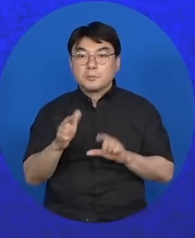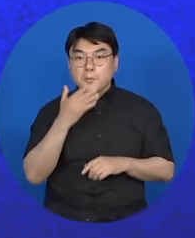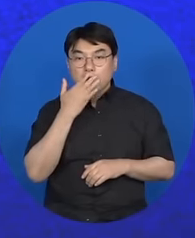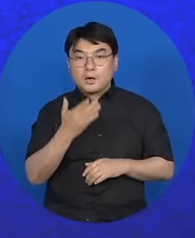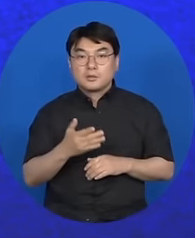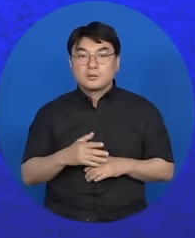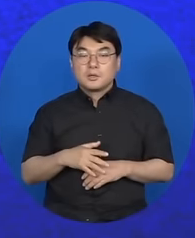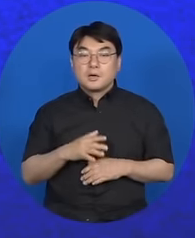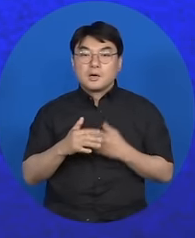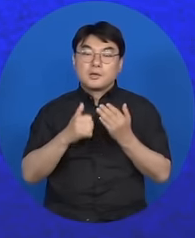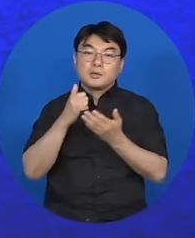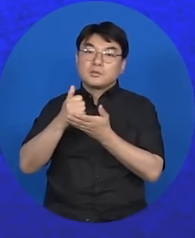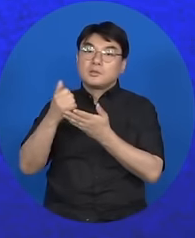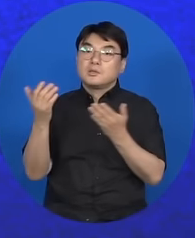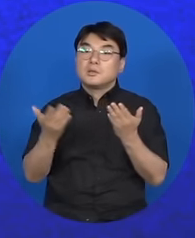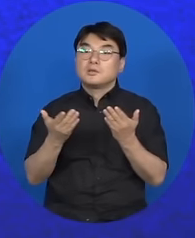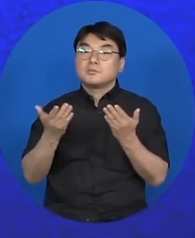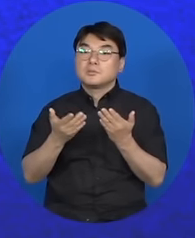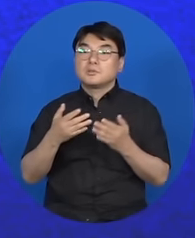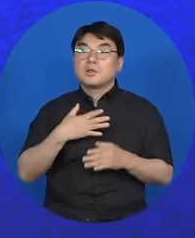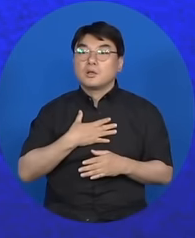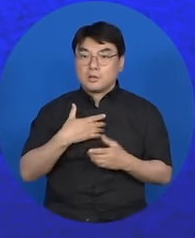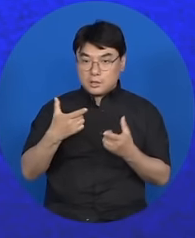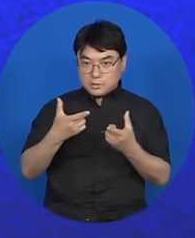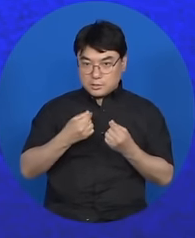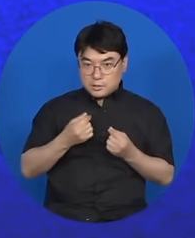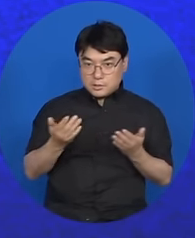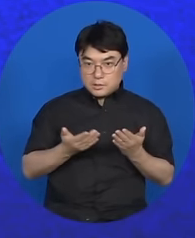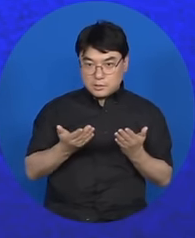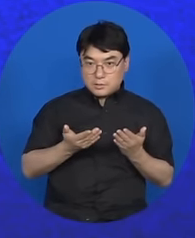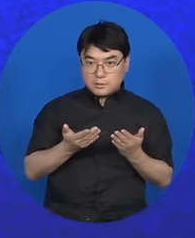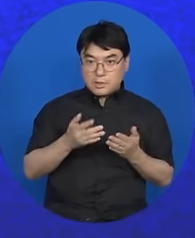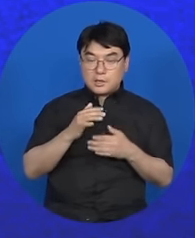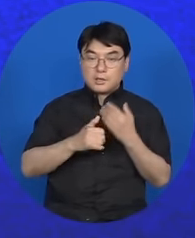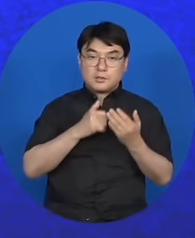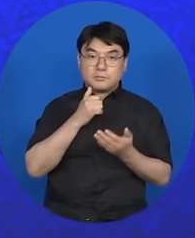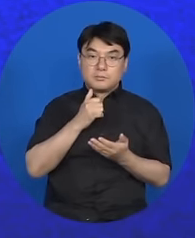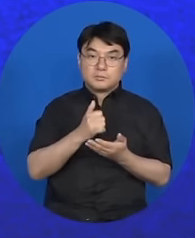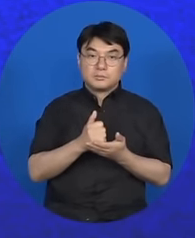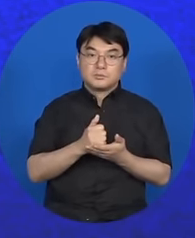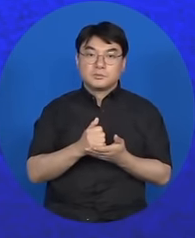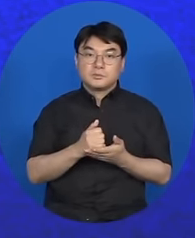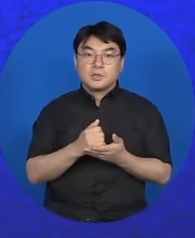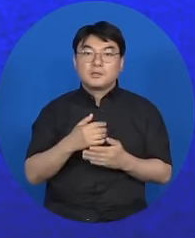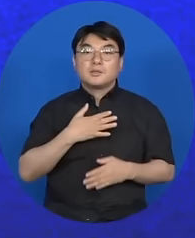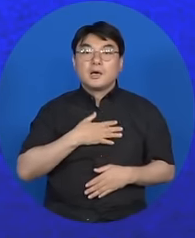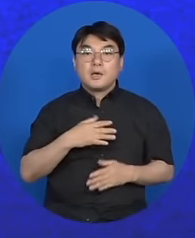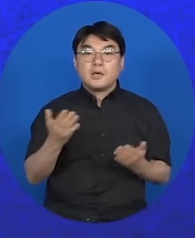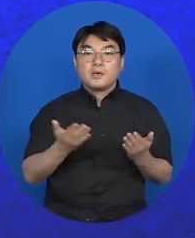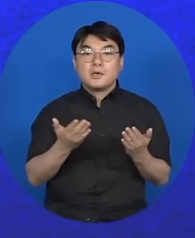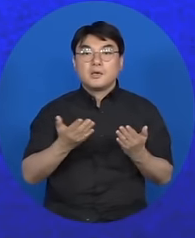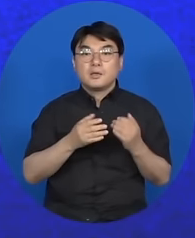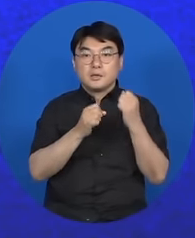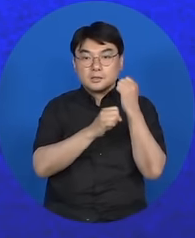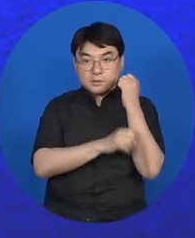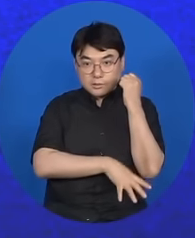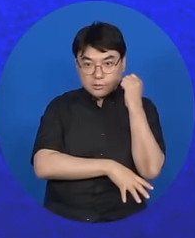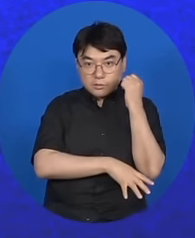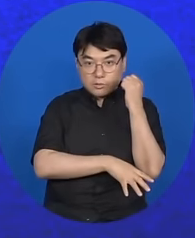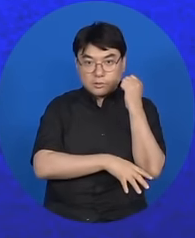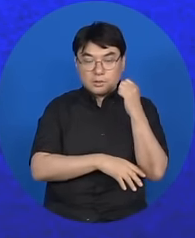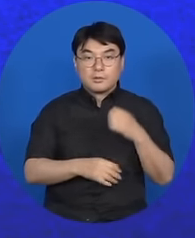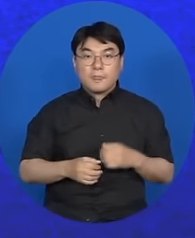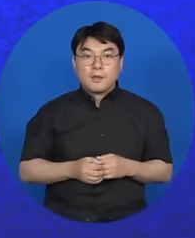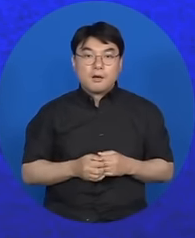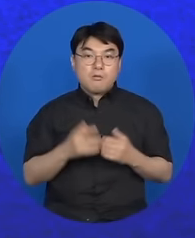일하시는 저도 일하지만 그러나 주님께서 뜻하지 않는 것은 저도 하지 않겠습니다. 저의 사역의 힘은 근거는 어떤